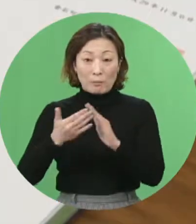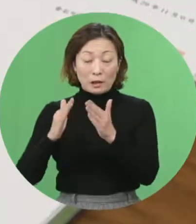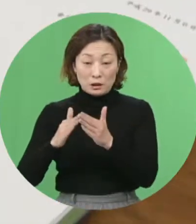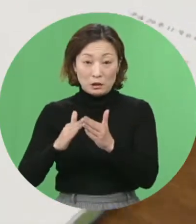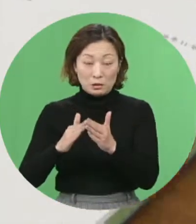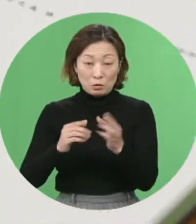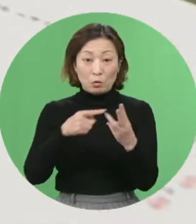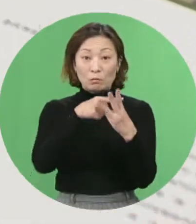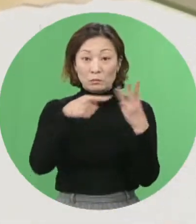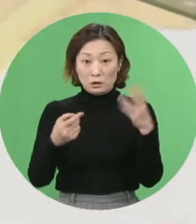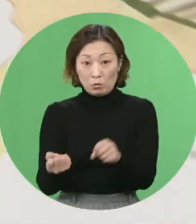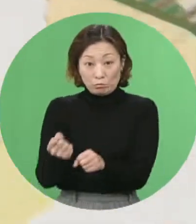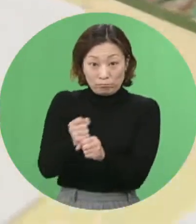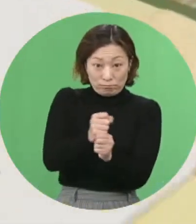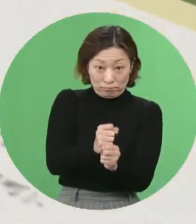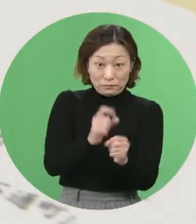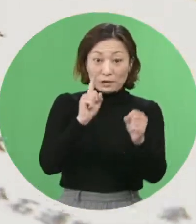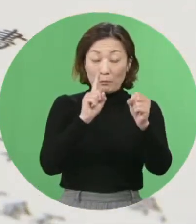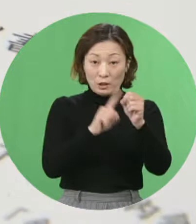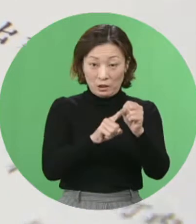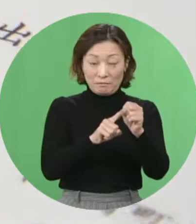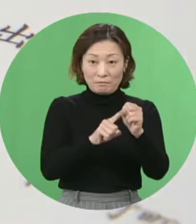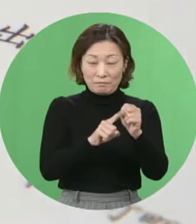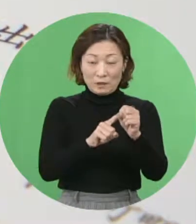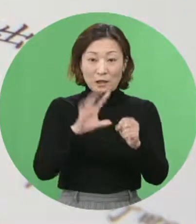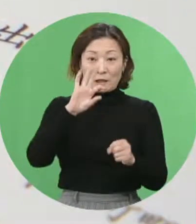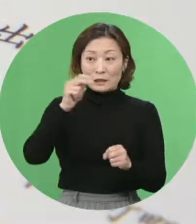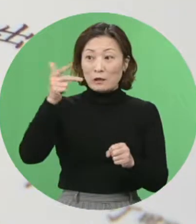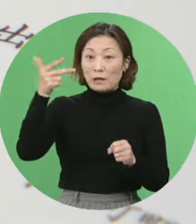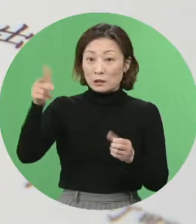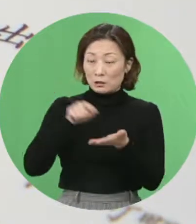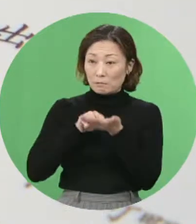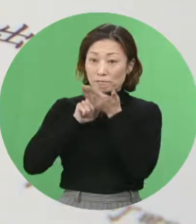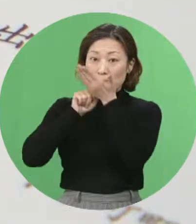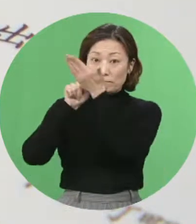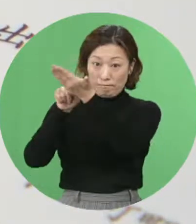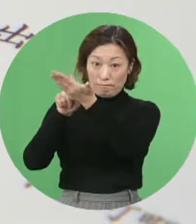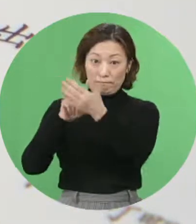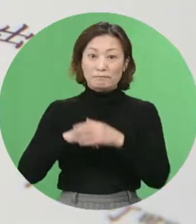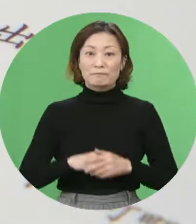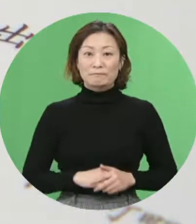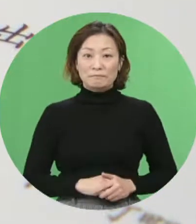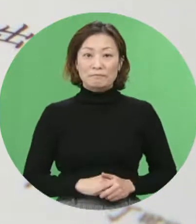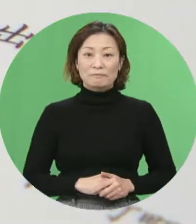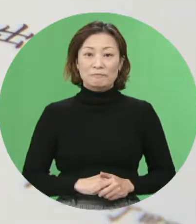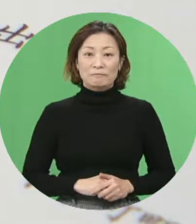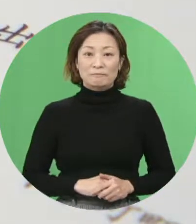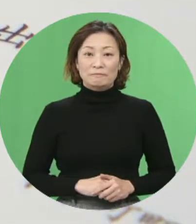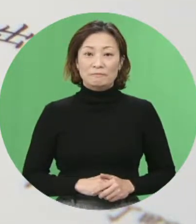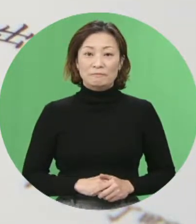活させようと、それぞれの町会が金沢市に申し入れを行いました。